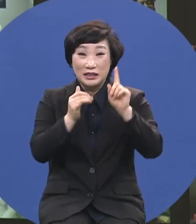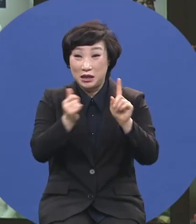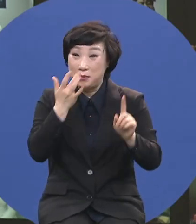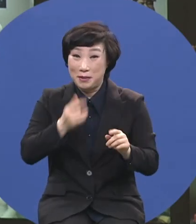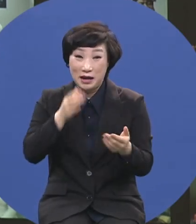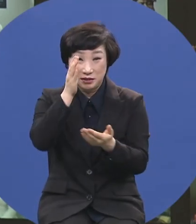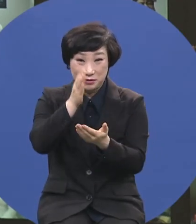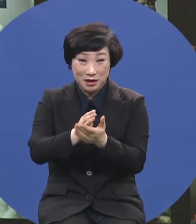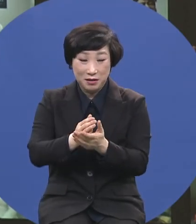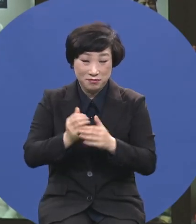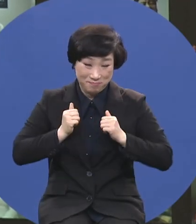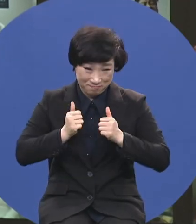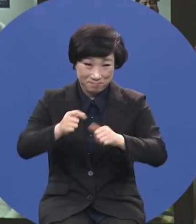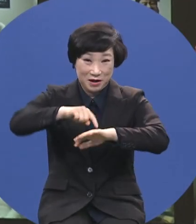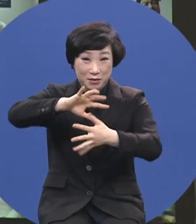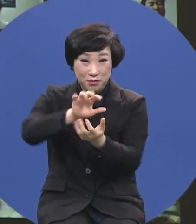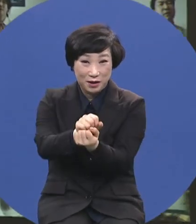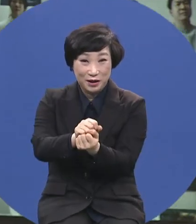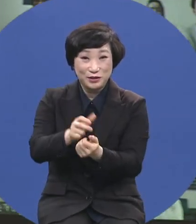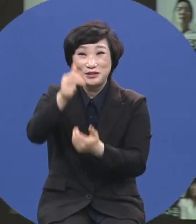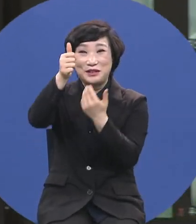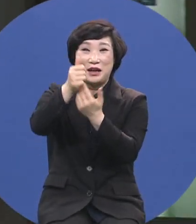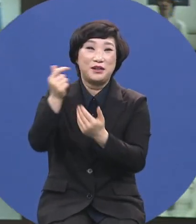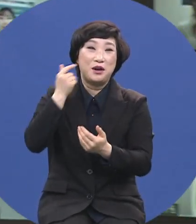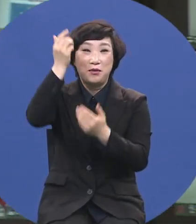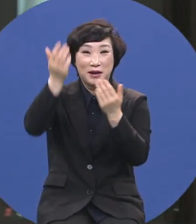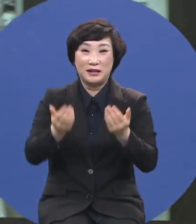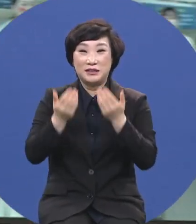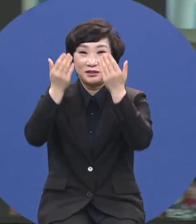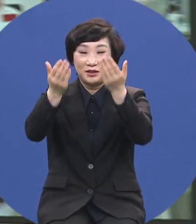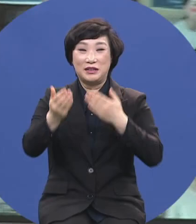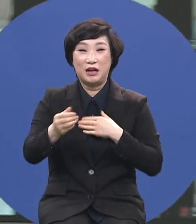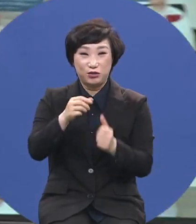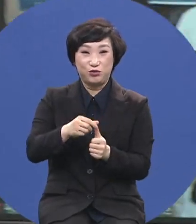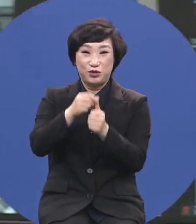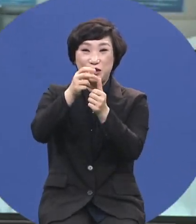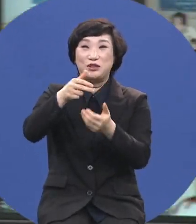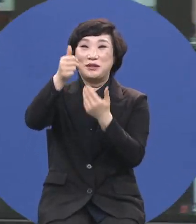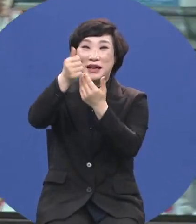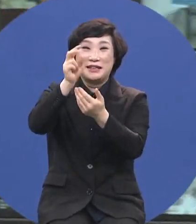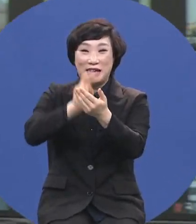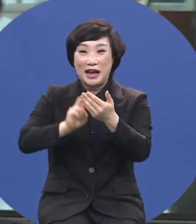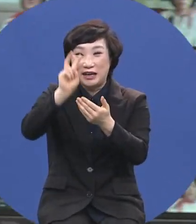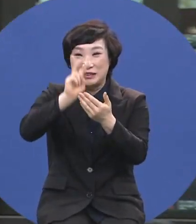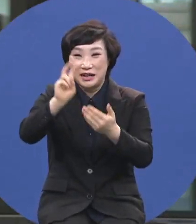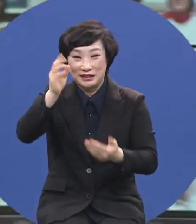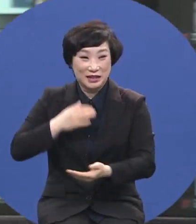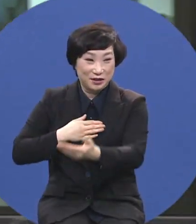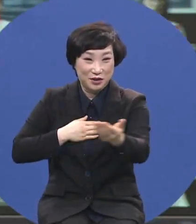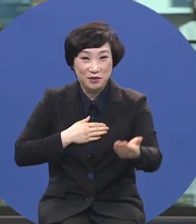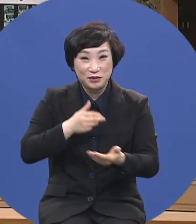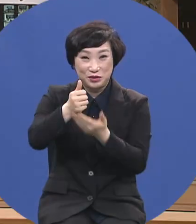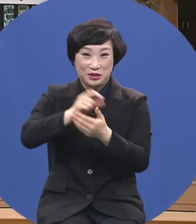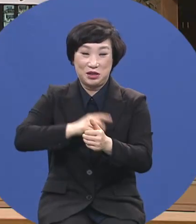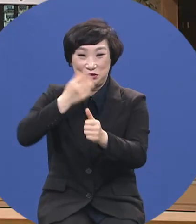빠지지 말고 성실하게 주께 영광 돌려 구원의 주님을 찬양하는 여러분 되기를 주님의